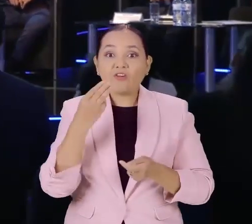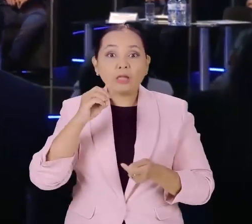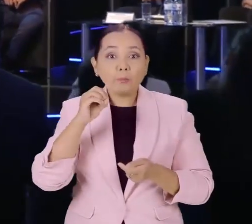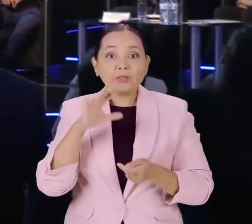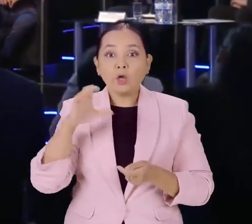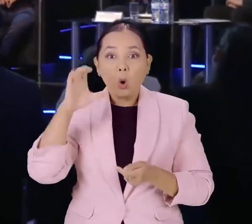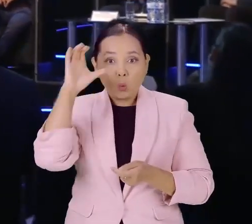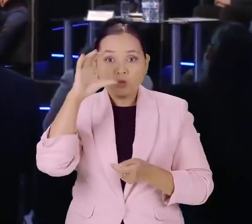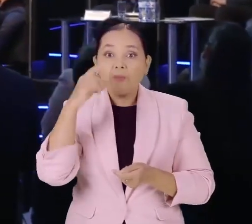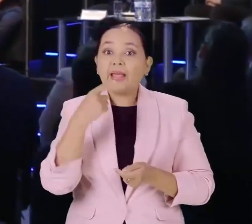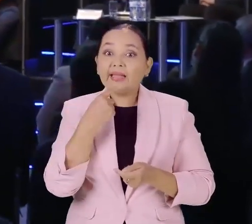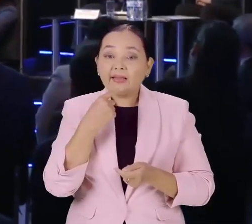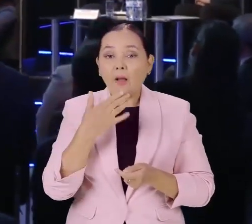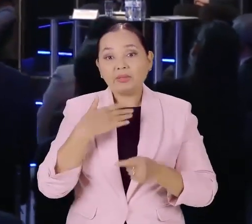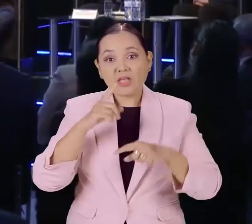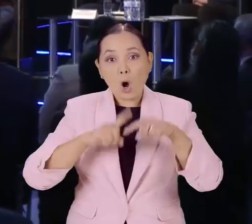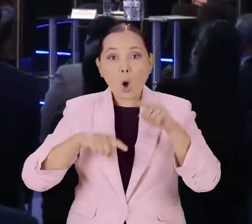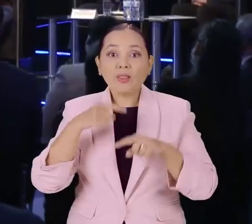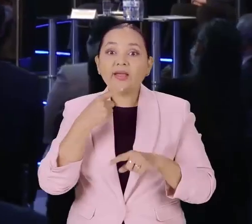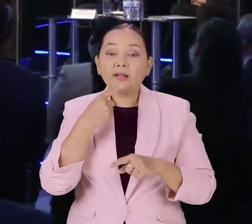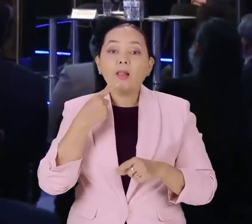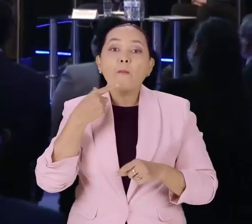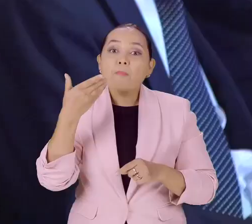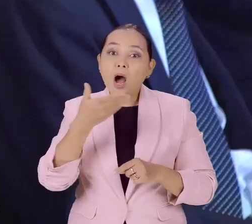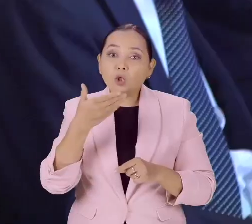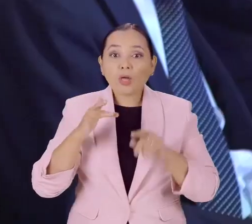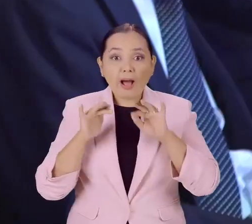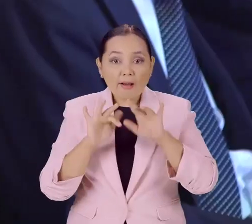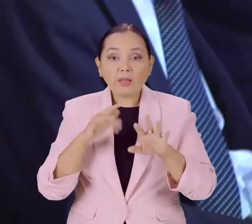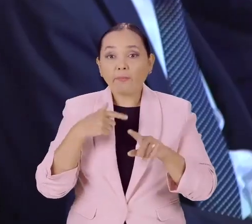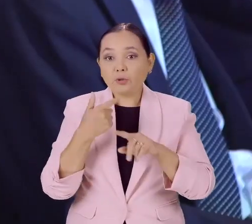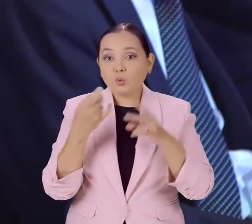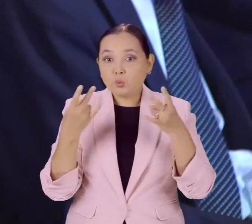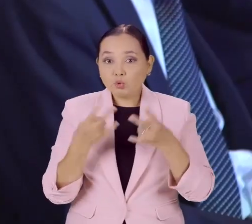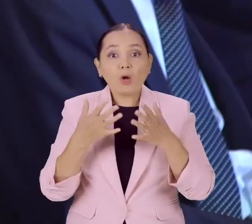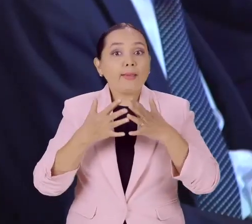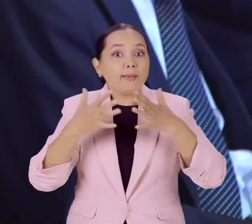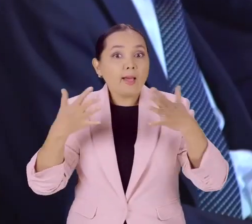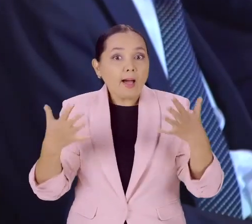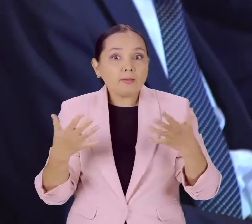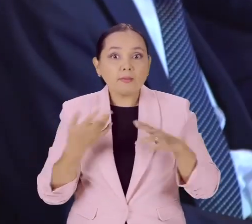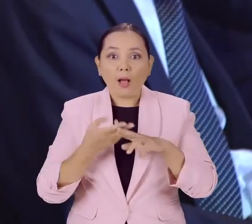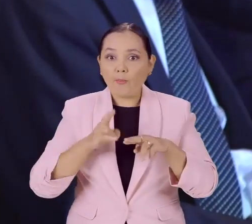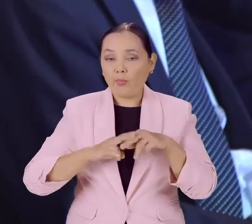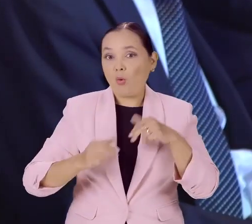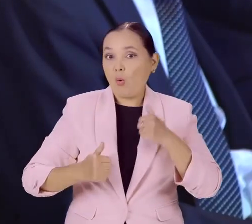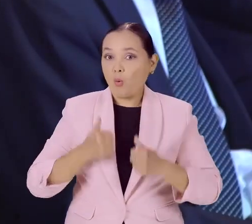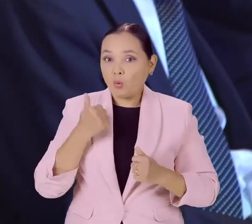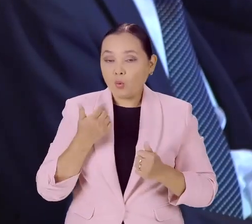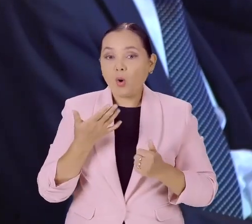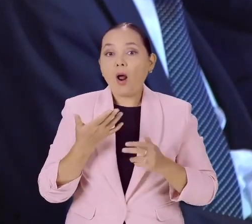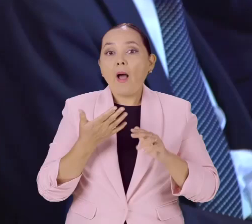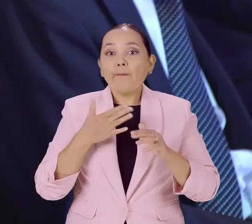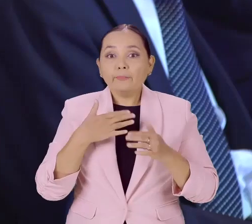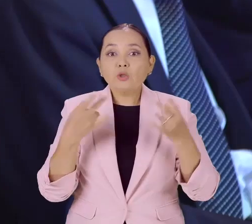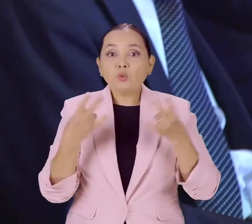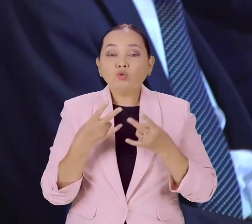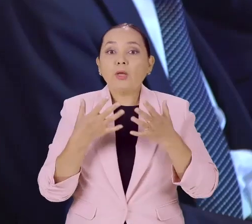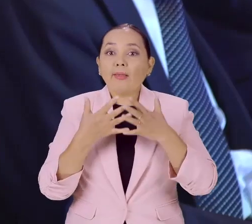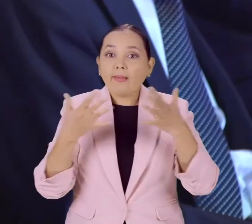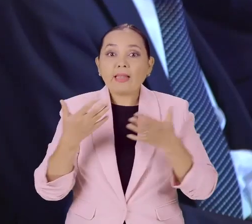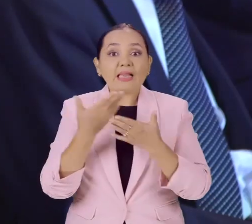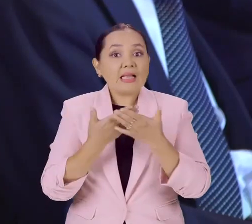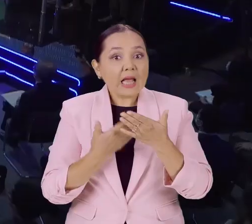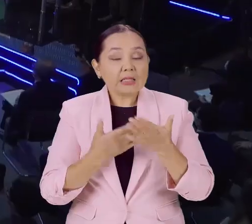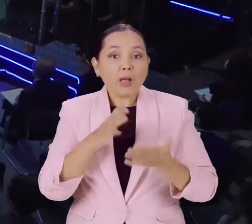Mirziyoyev o'zbek tilida bizni ona tilimizda ma'ruza qildilar. Biz uchun katta bu g'urur, biz uchun bu katta darsak